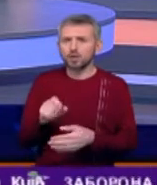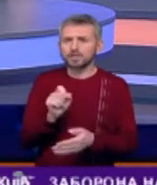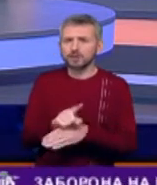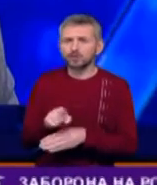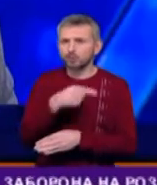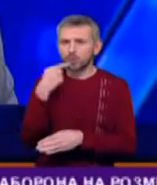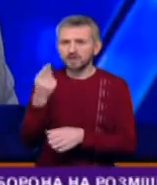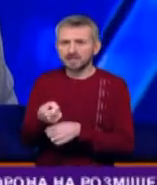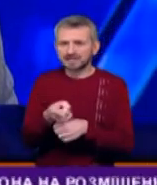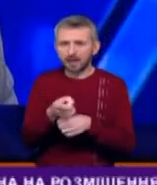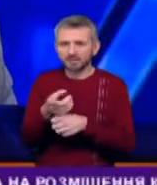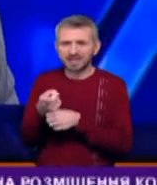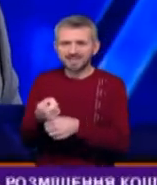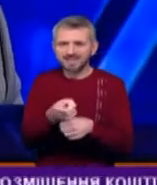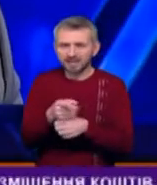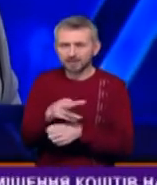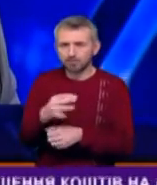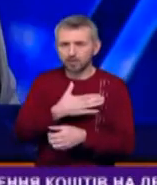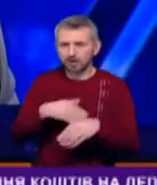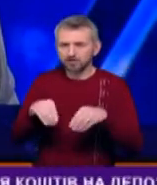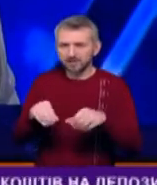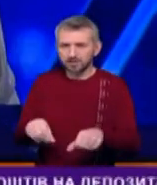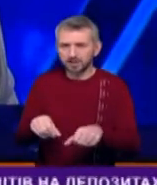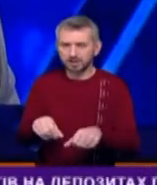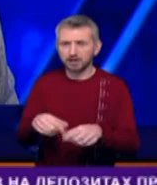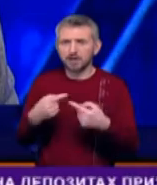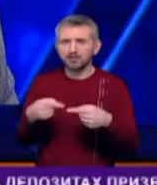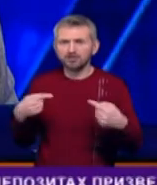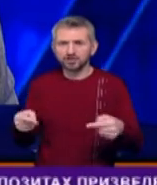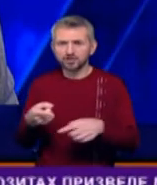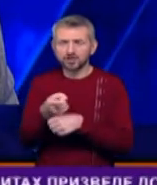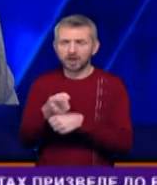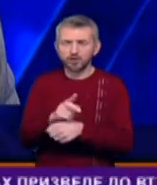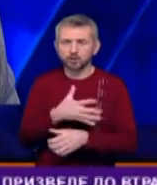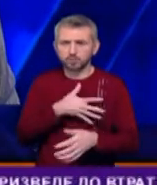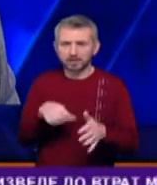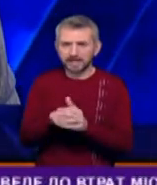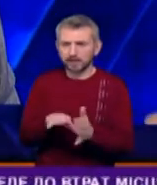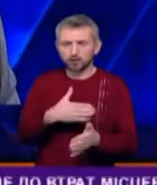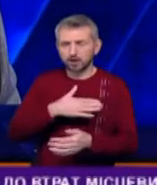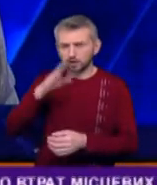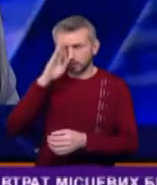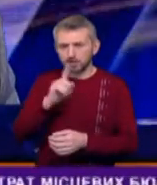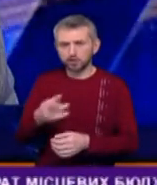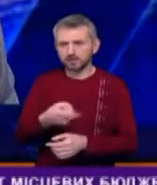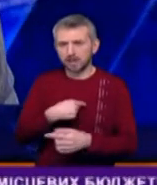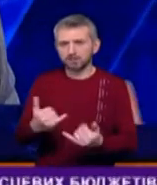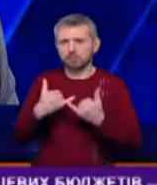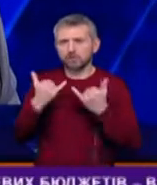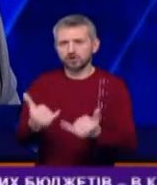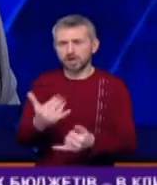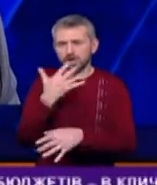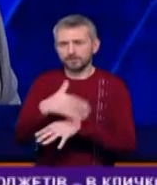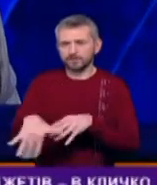не їздили по нашій землі, чи будь-які інші танки чи ракети, і не гинули наші хлопці, і щоб нас поважали